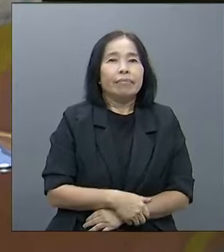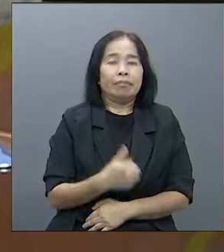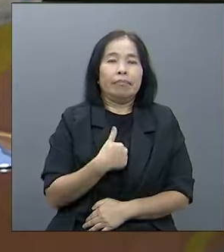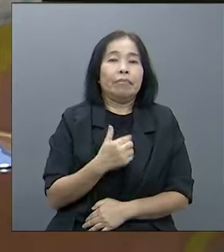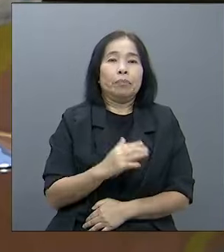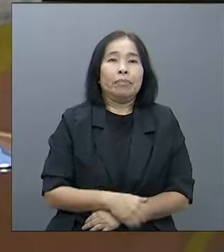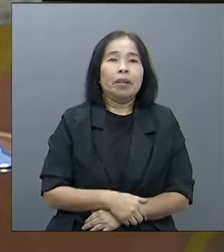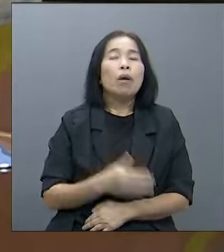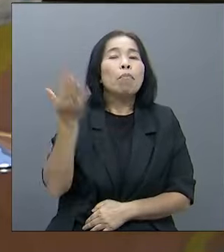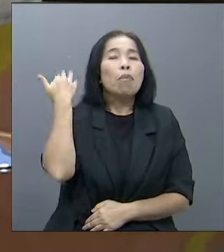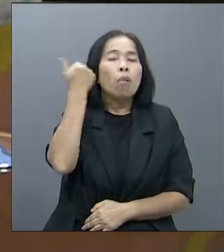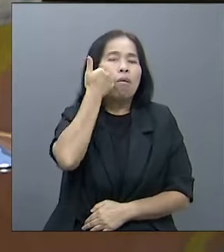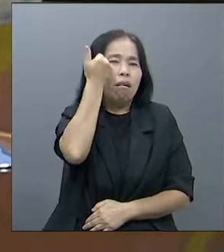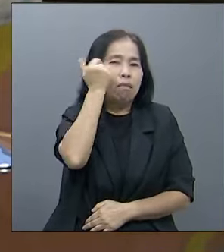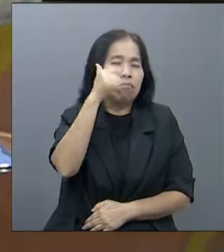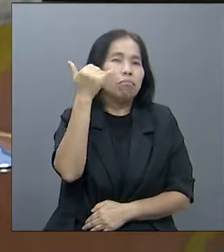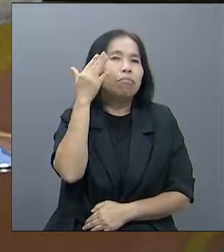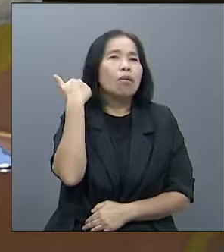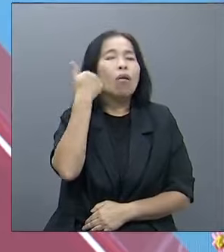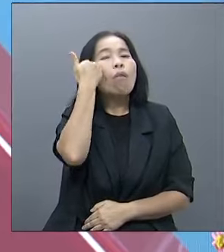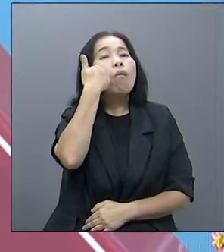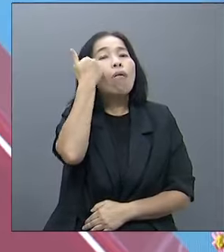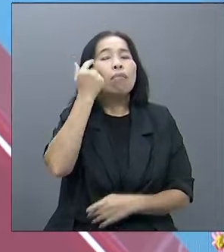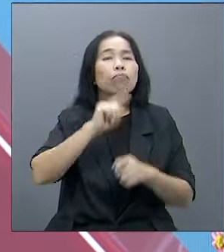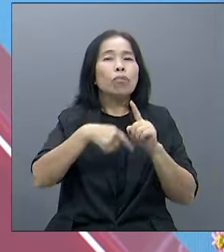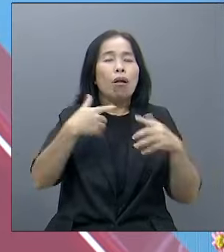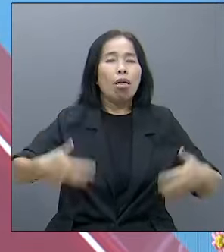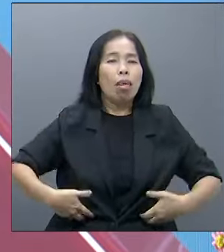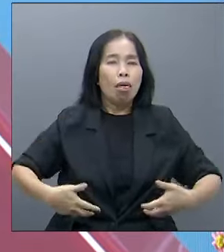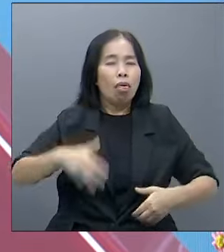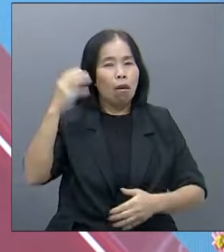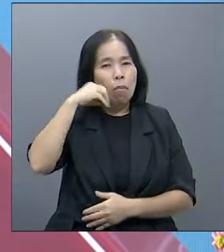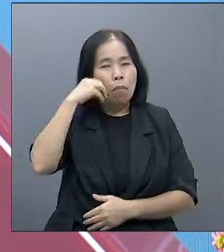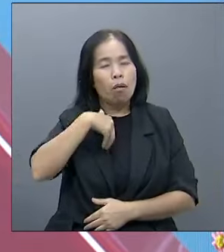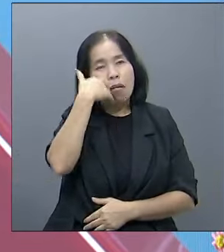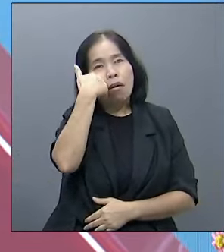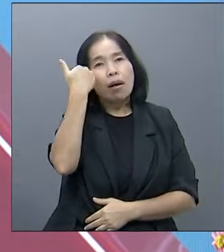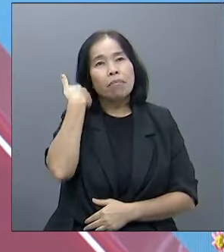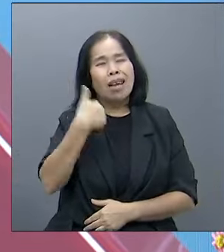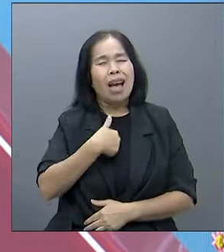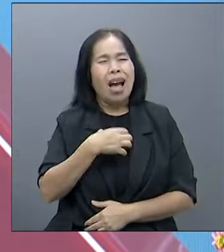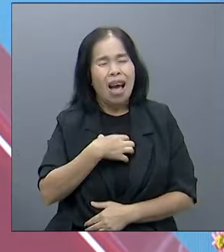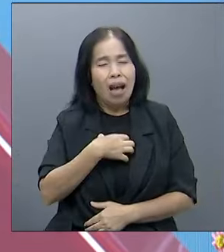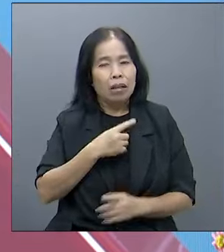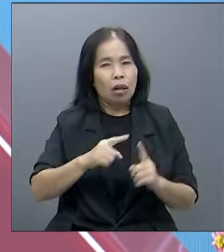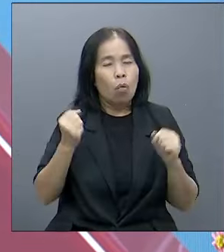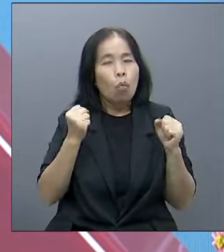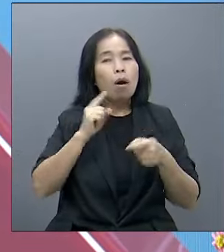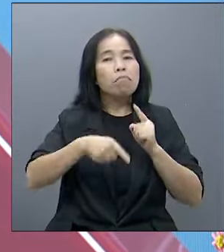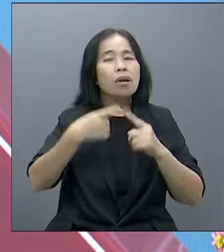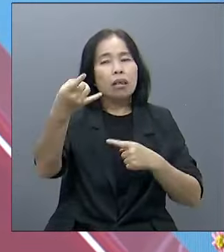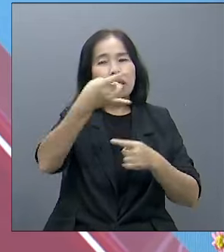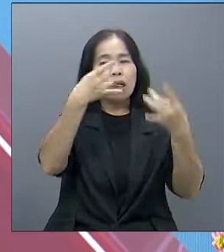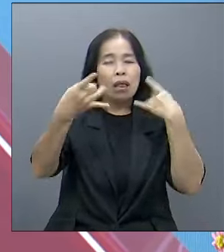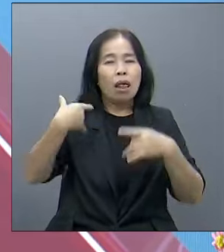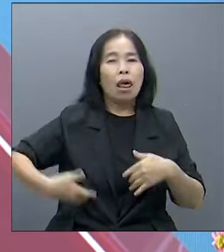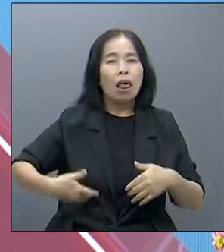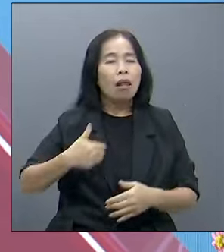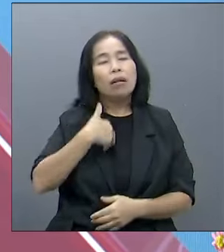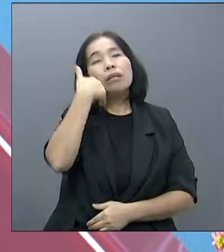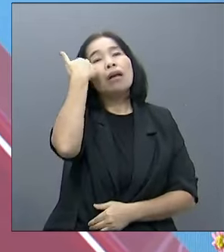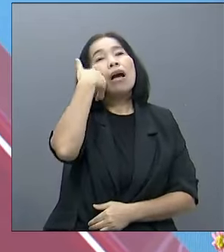มีความอาย อายเพราะเพื่อนชอบร้องไงจริงๆก็มีหลายคนอยากเองผมเป็นพวกอยากทำแต่พออยากทำปุ๊บเนี่ยเพื่อนจะแซวแล้วเราก็จะไม่อ